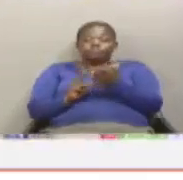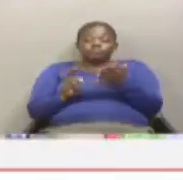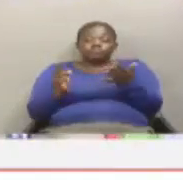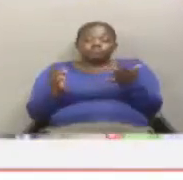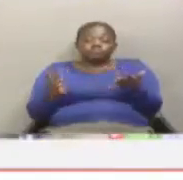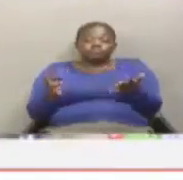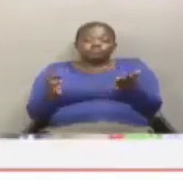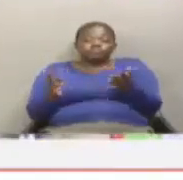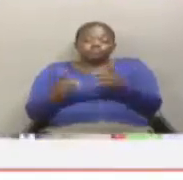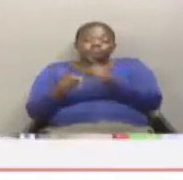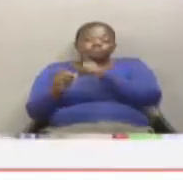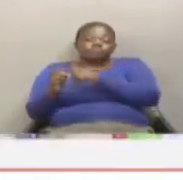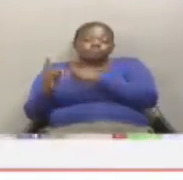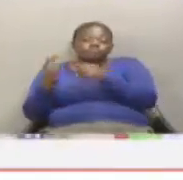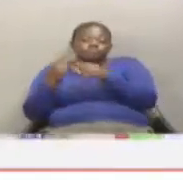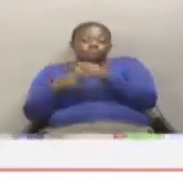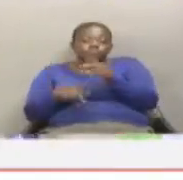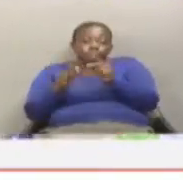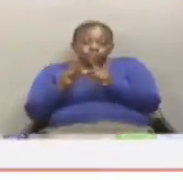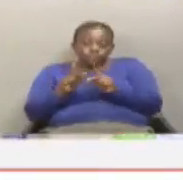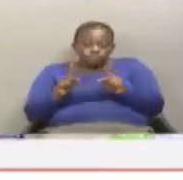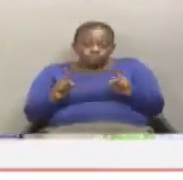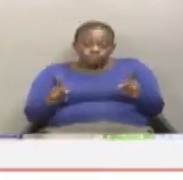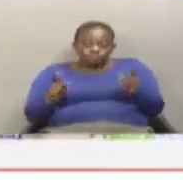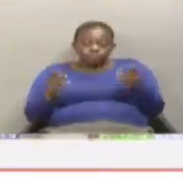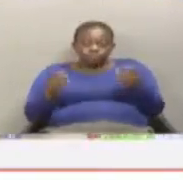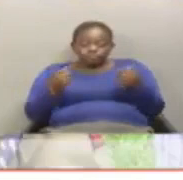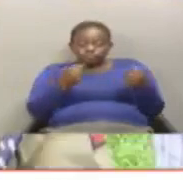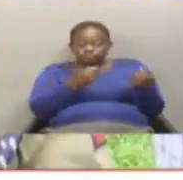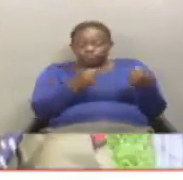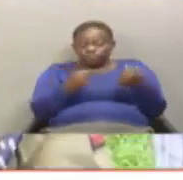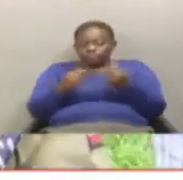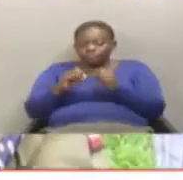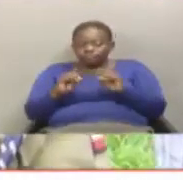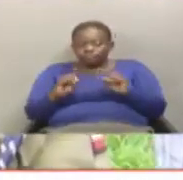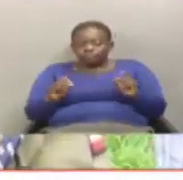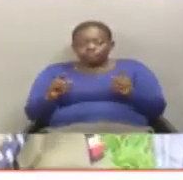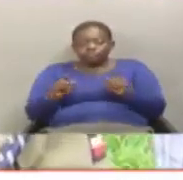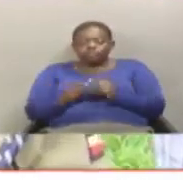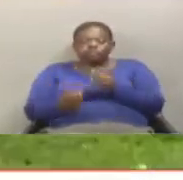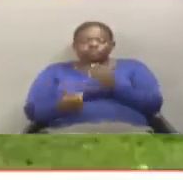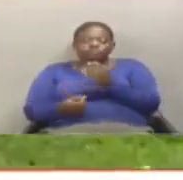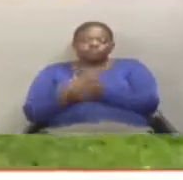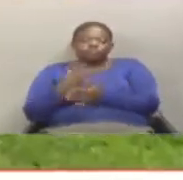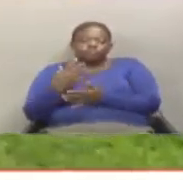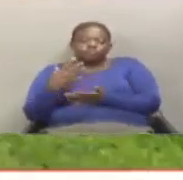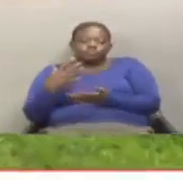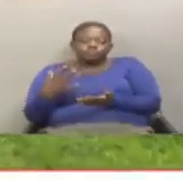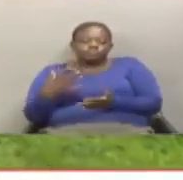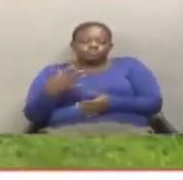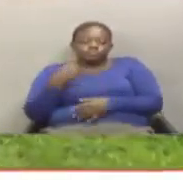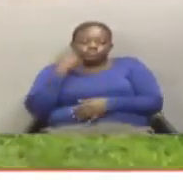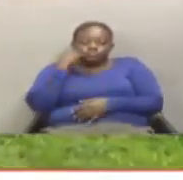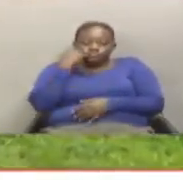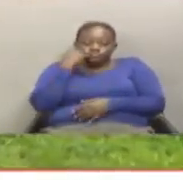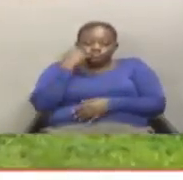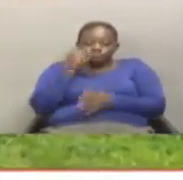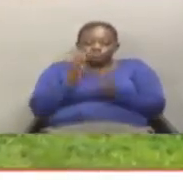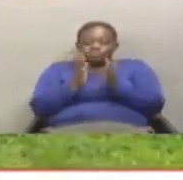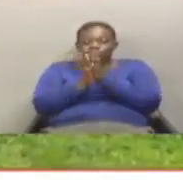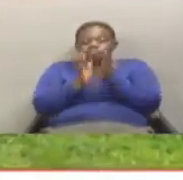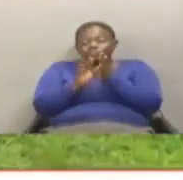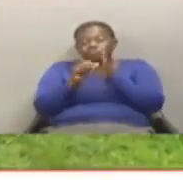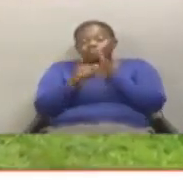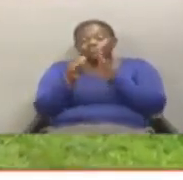era mukuume ki emirembe temulwala temwekuba temweyuza ate muleetawo mpalana. Kafeero aboolidde ku nsonga ennya